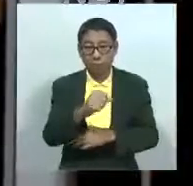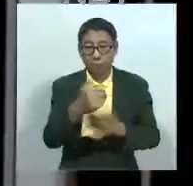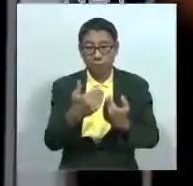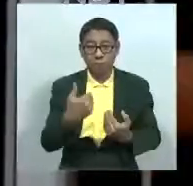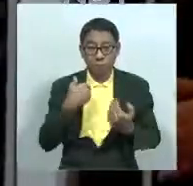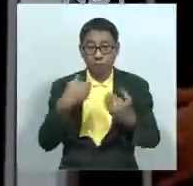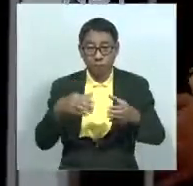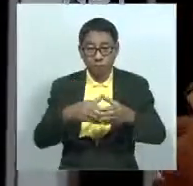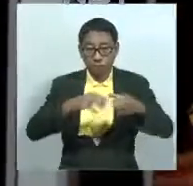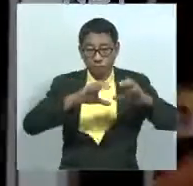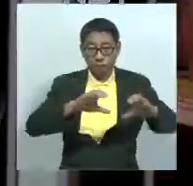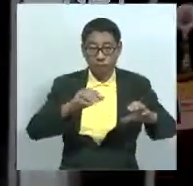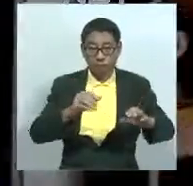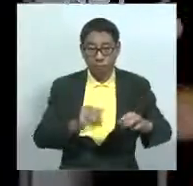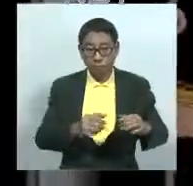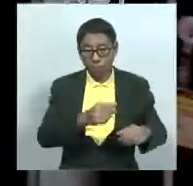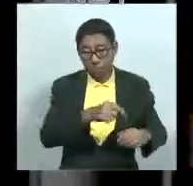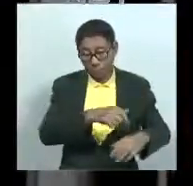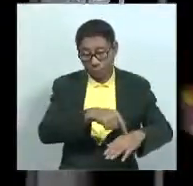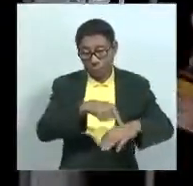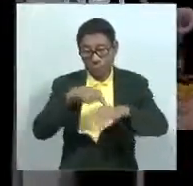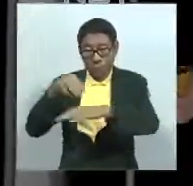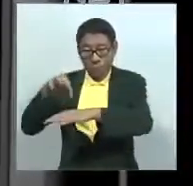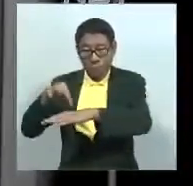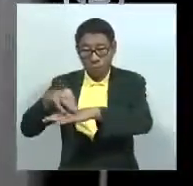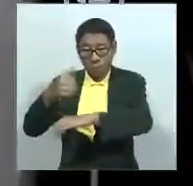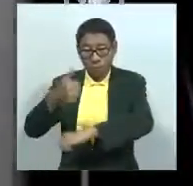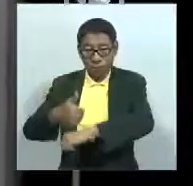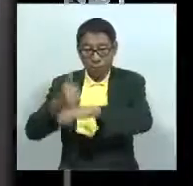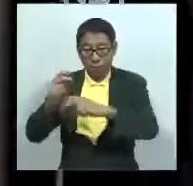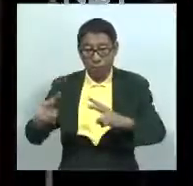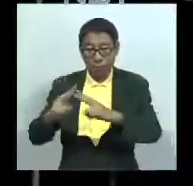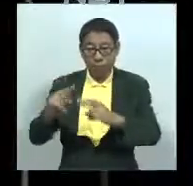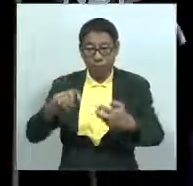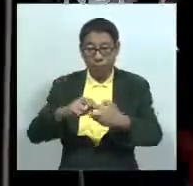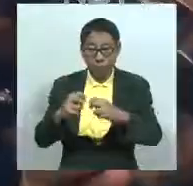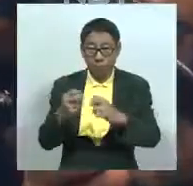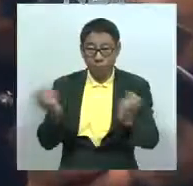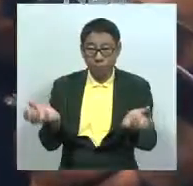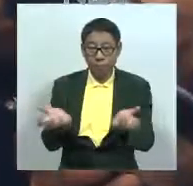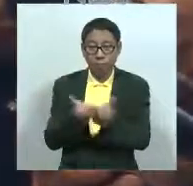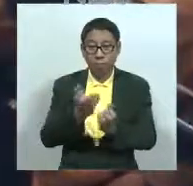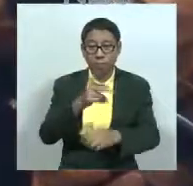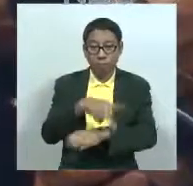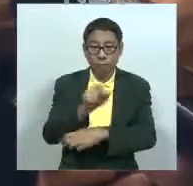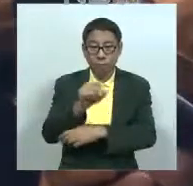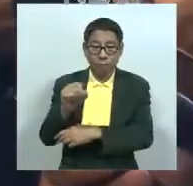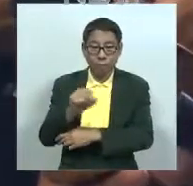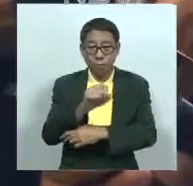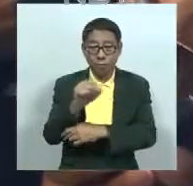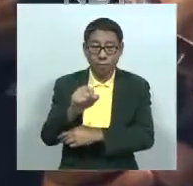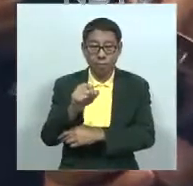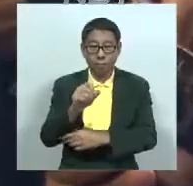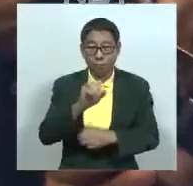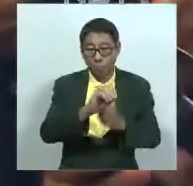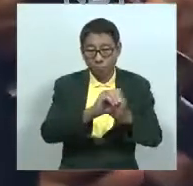ากมีส.ส.ฝ่ายรัฐบาลไปเป็นรัฐมนตรีอาจจะมีผลต่อการโหวตลงมติต่างๆทางด้านประธานสภาผู้แทนราษฎร